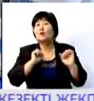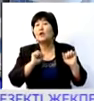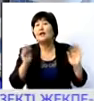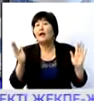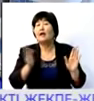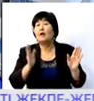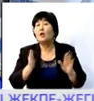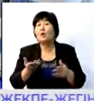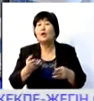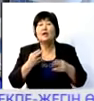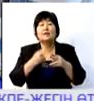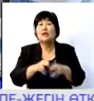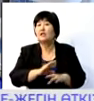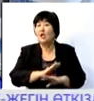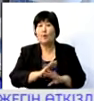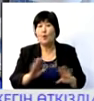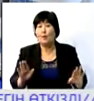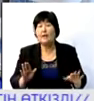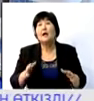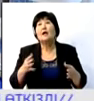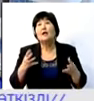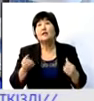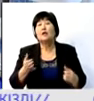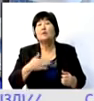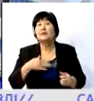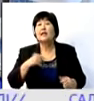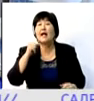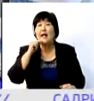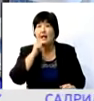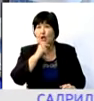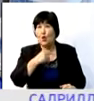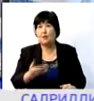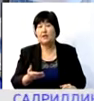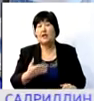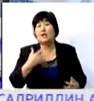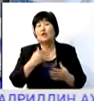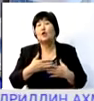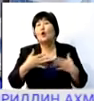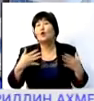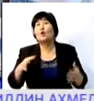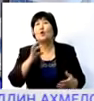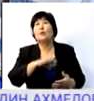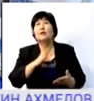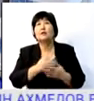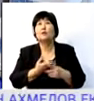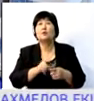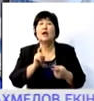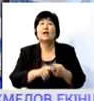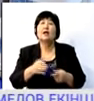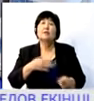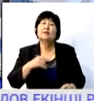ешқандай зияндары болмайды. Және де біздің экономикамызда өзінің үлкен пайдасын тигізеді. Осы арқылы